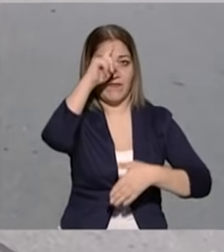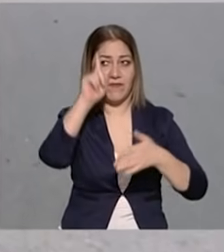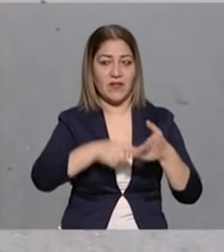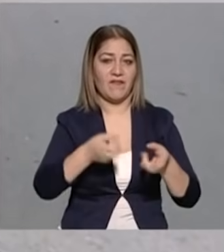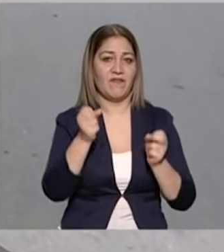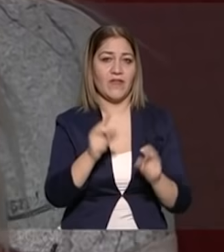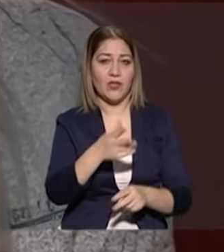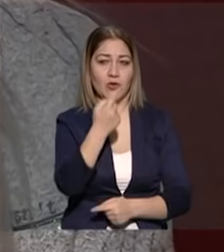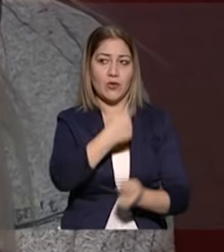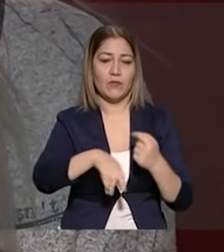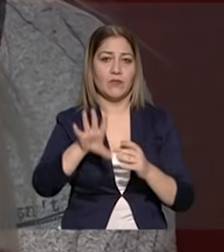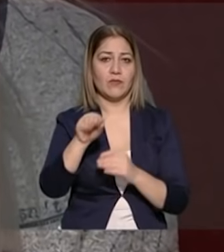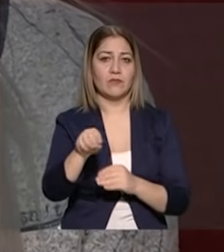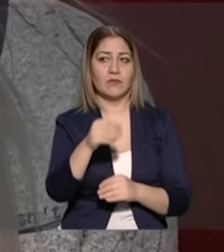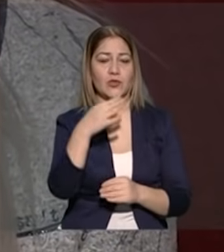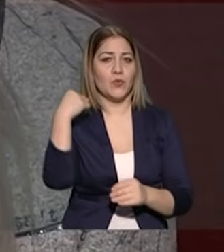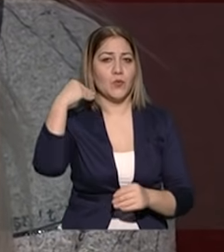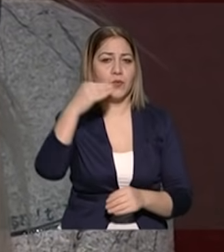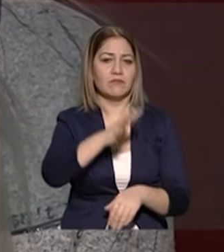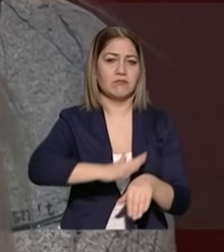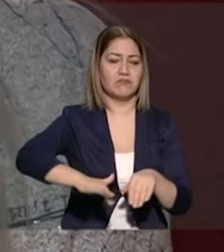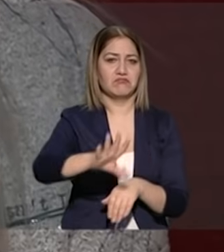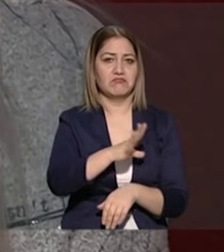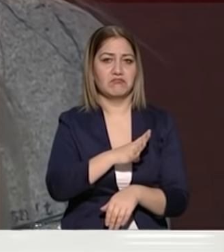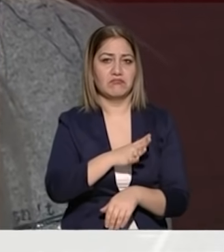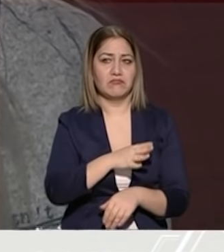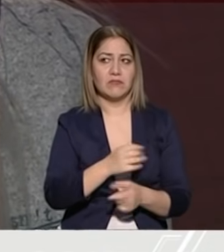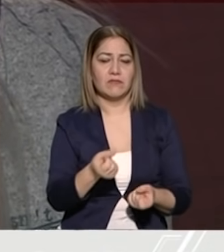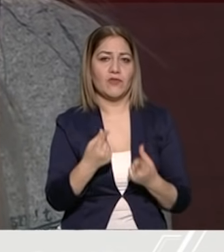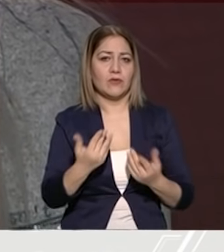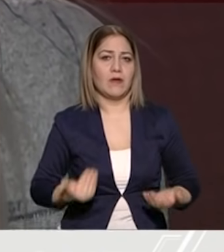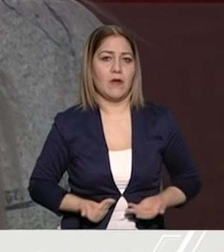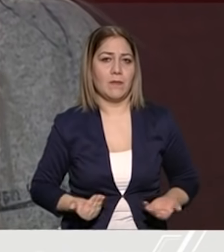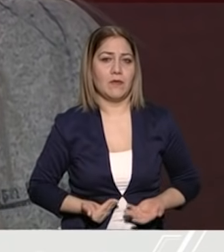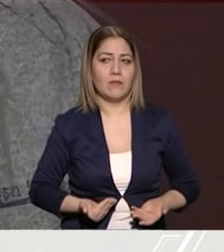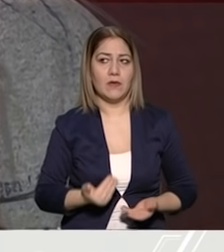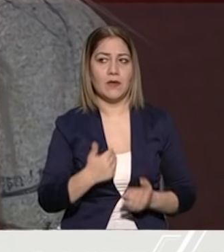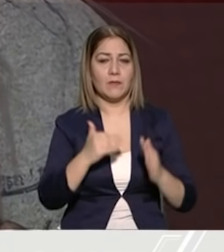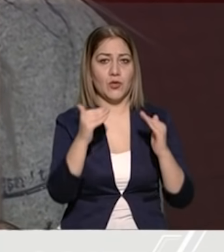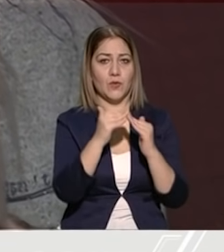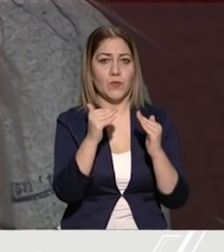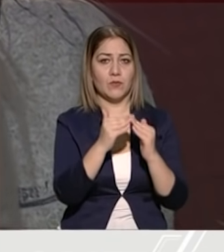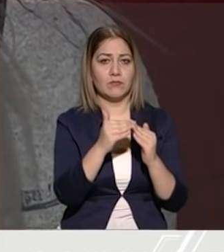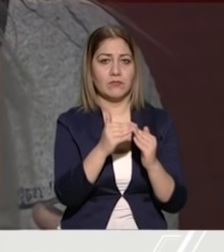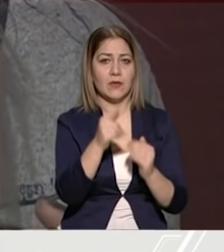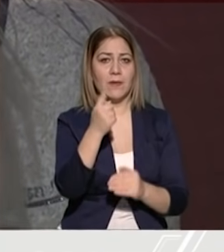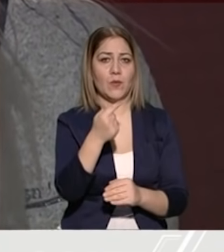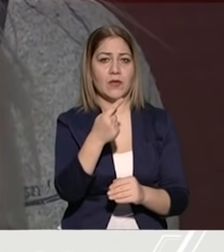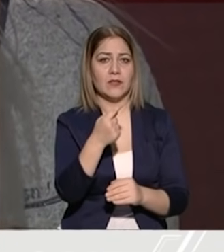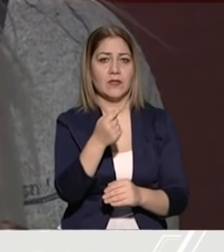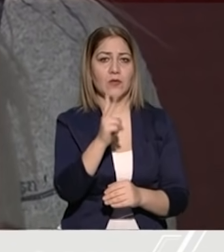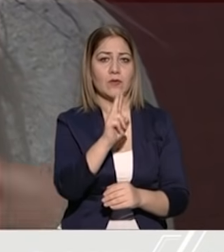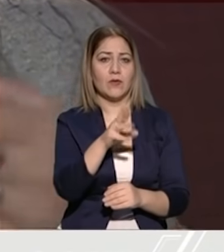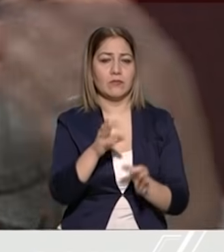որ վտանգ չկա։ 4 կողմերը թուրքերն են։ Ես այնտեղ ո՞նց գնամ ապրեմ։ Իմ տնից երևի